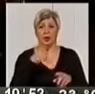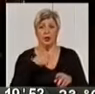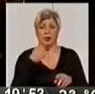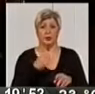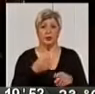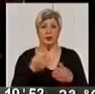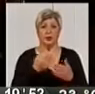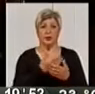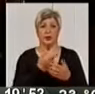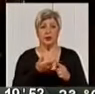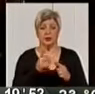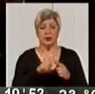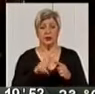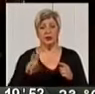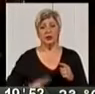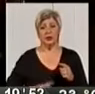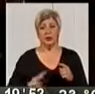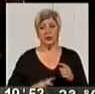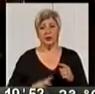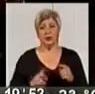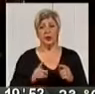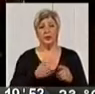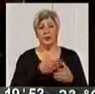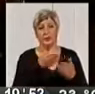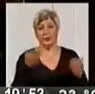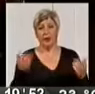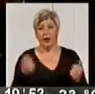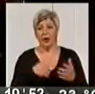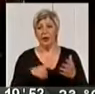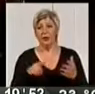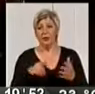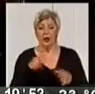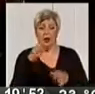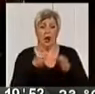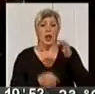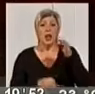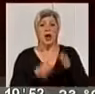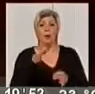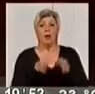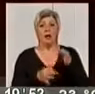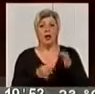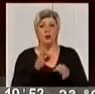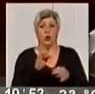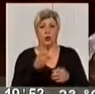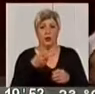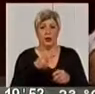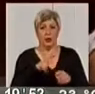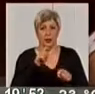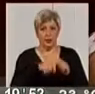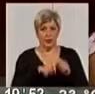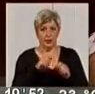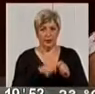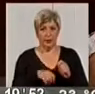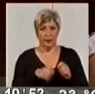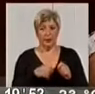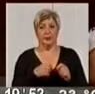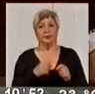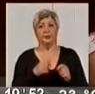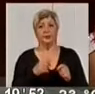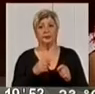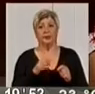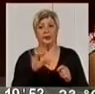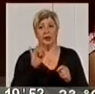директорам установ, про обов'язкову перевірку, ну, лабораторії є такі, скажімо, які ведуть ці перевірки.